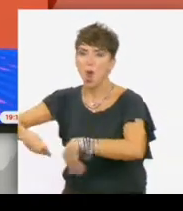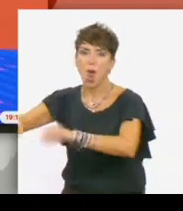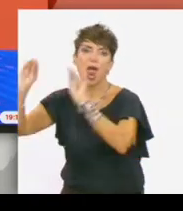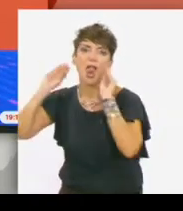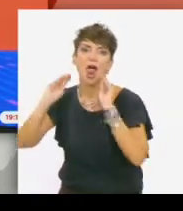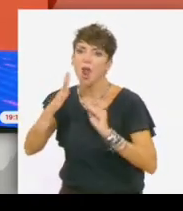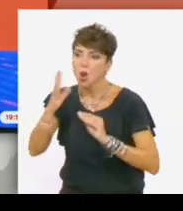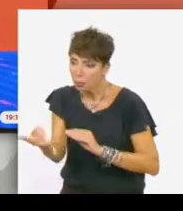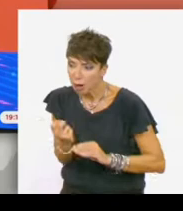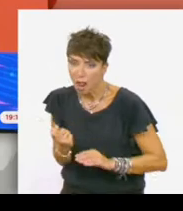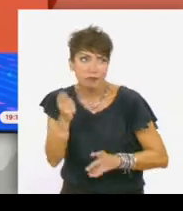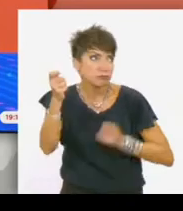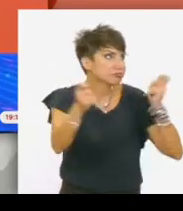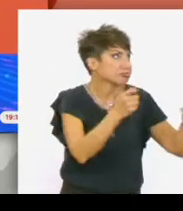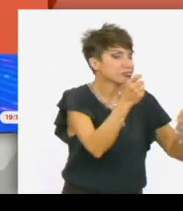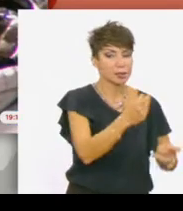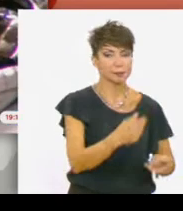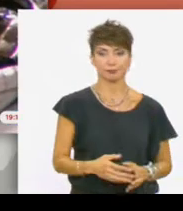οικογενειακά κειμήλια για να πληρώσουν λογαριασμούς.